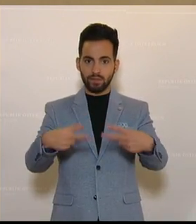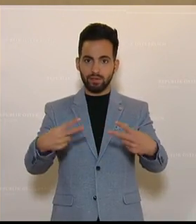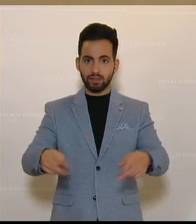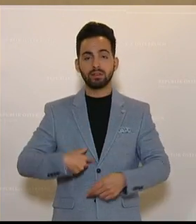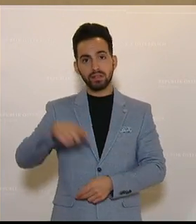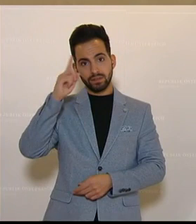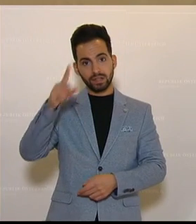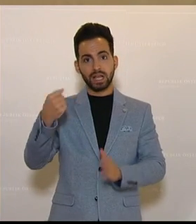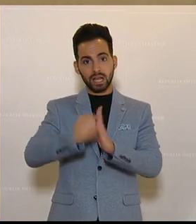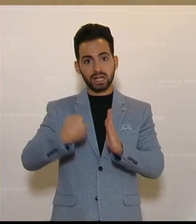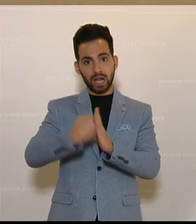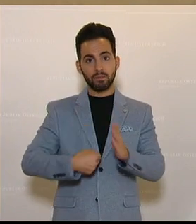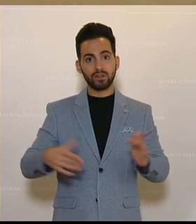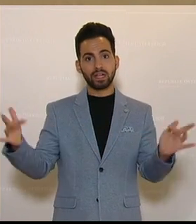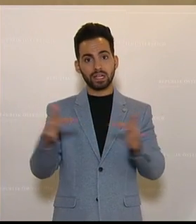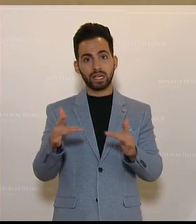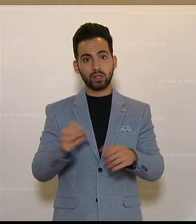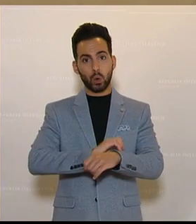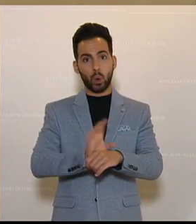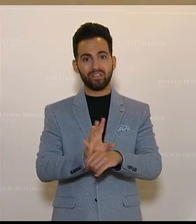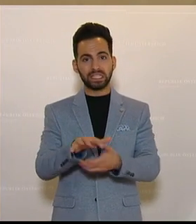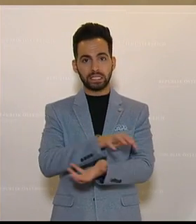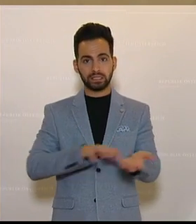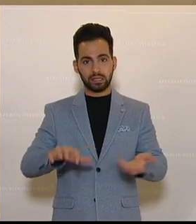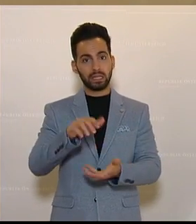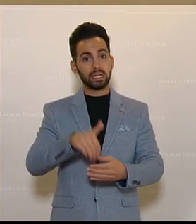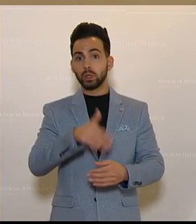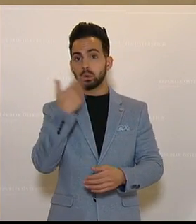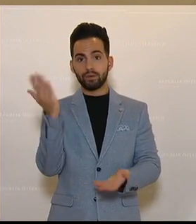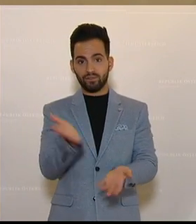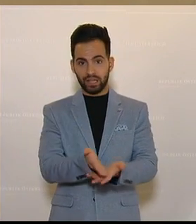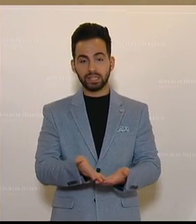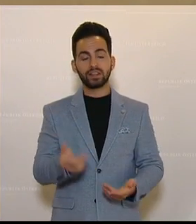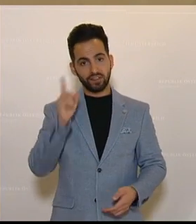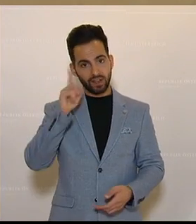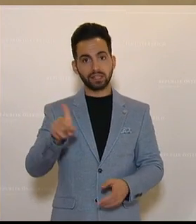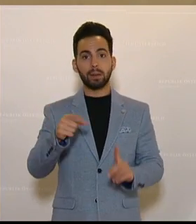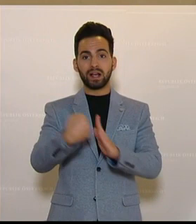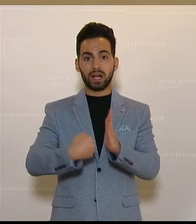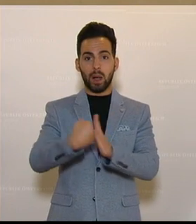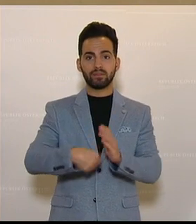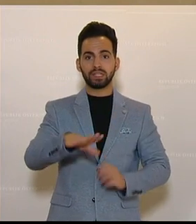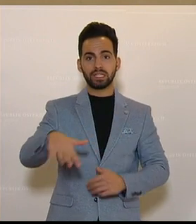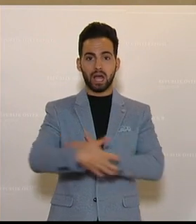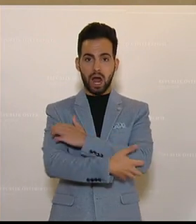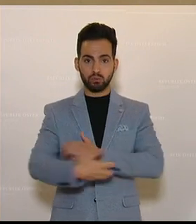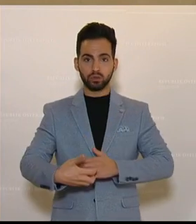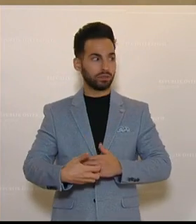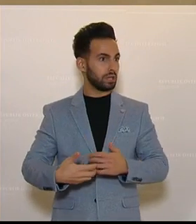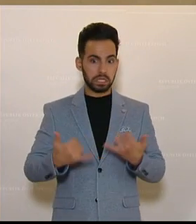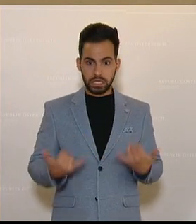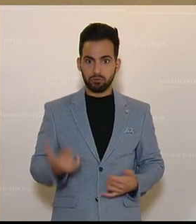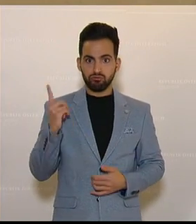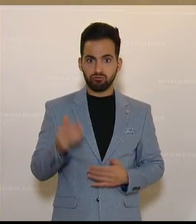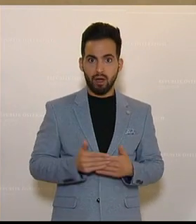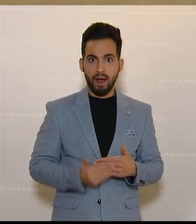Kampf gegen die Covid-Krise ist noch nicht vorbei, aber der Kampf gegen die Kinderarmut hat